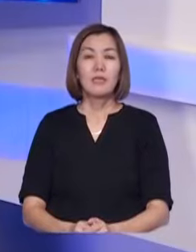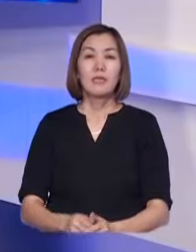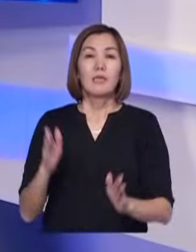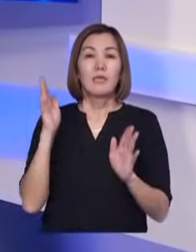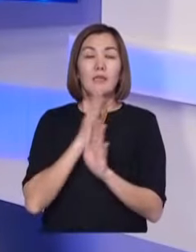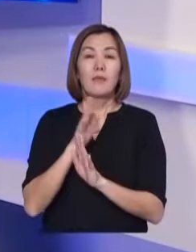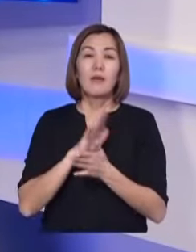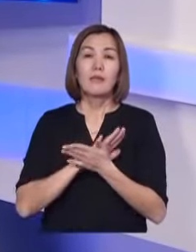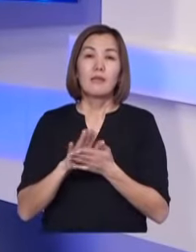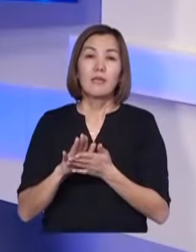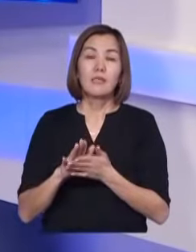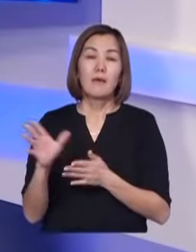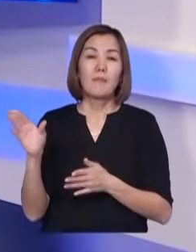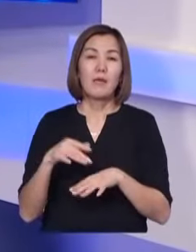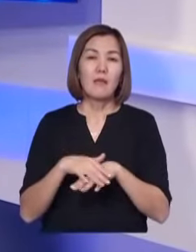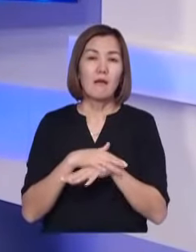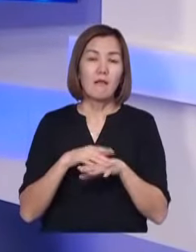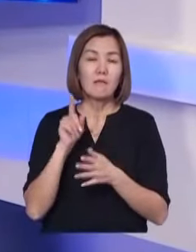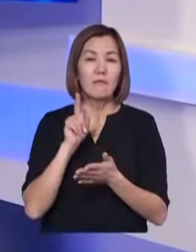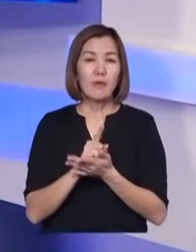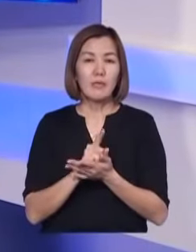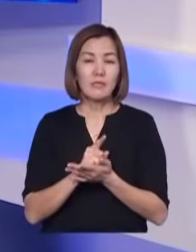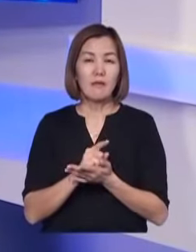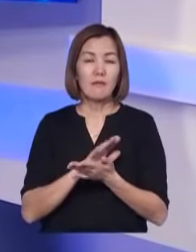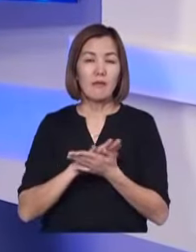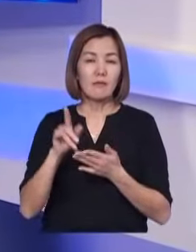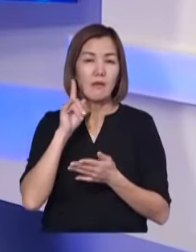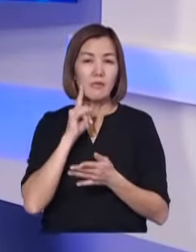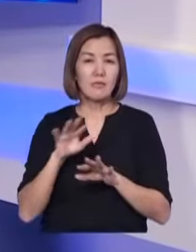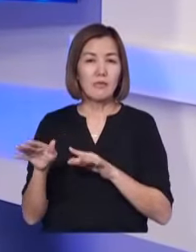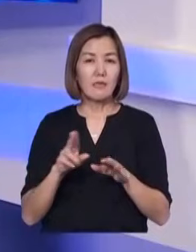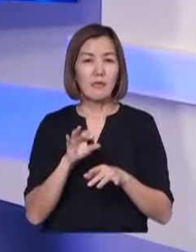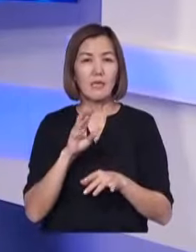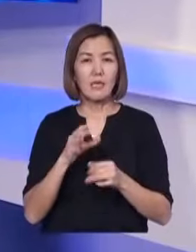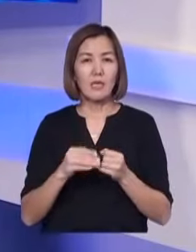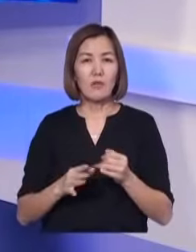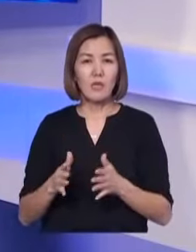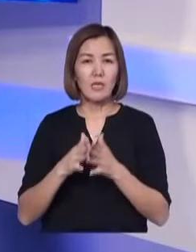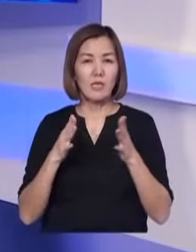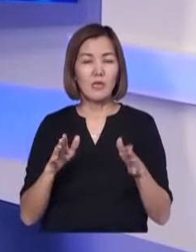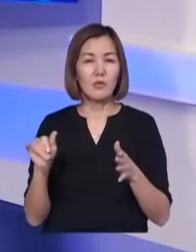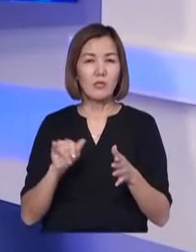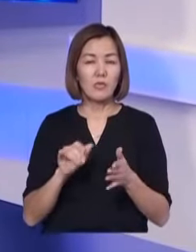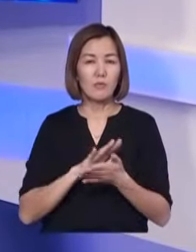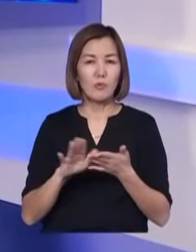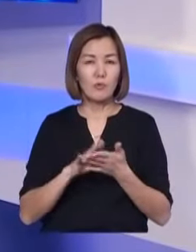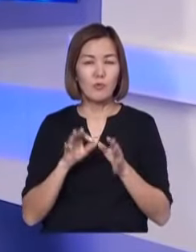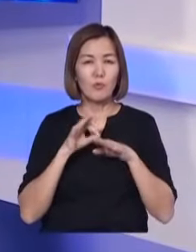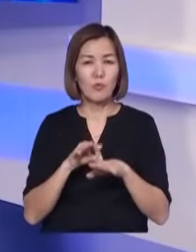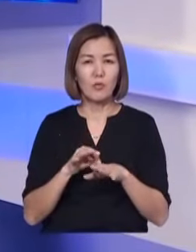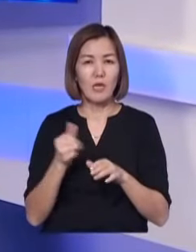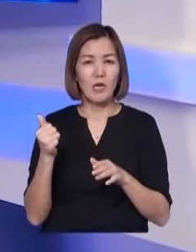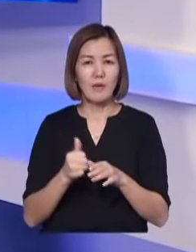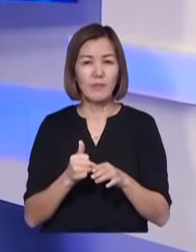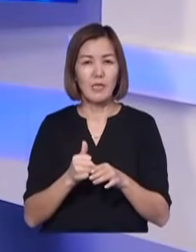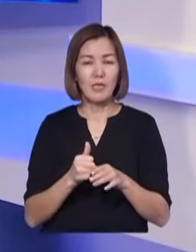Табиғатты таза ұстау барша адамзаттың парызы. «Таза Қазақстан» акциясы аясында Кеген ауданына кең көлемде сенбілік өтті. Айта кетсек, бұл апталық